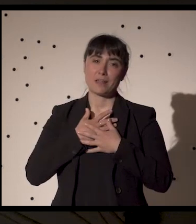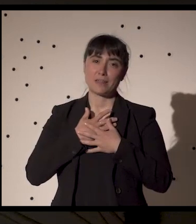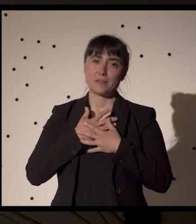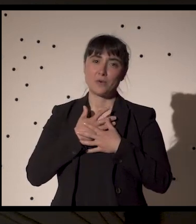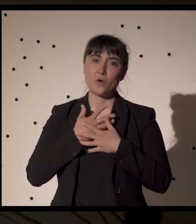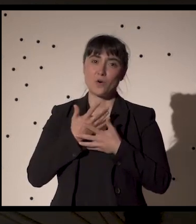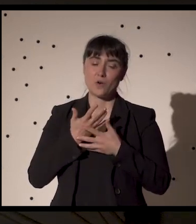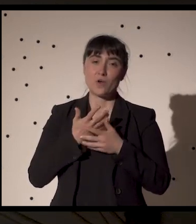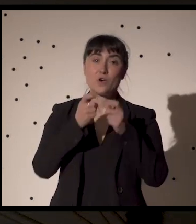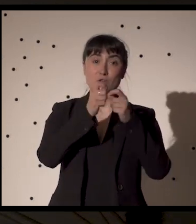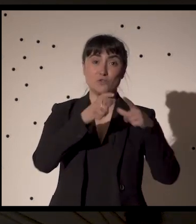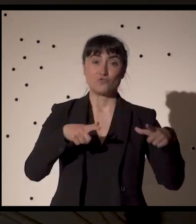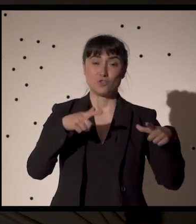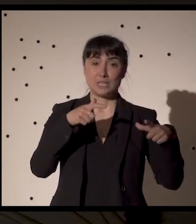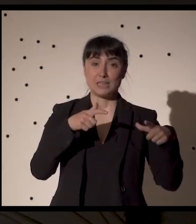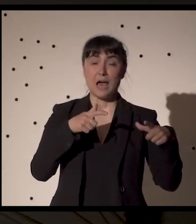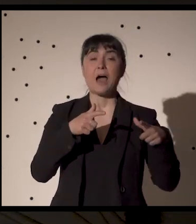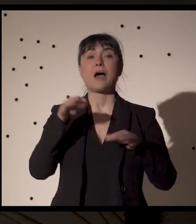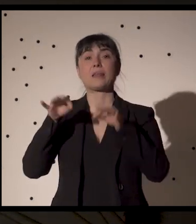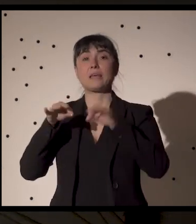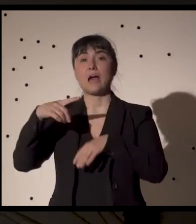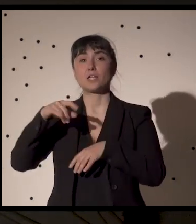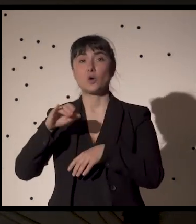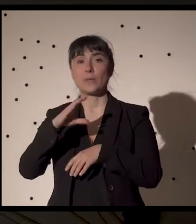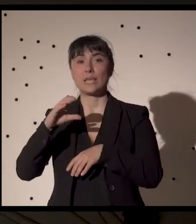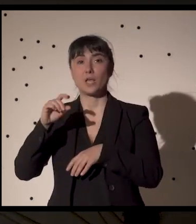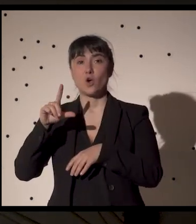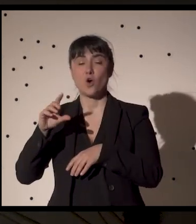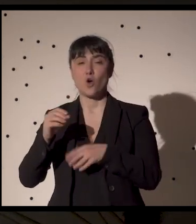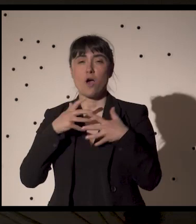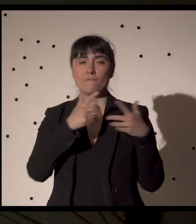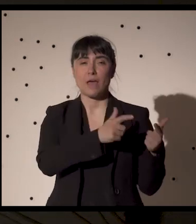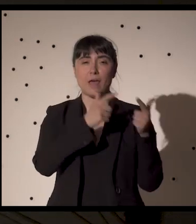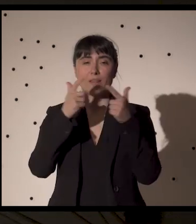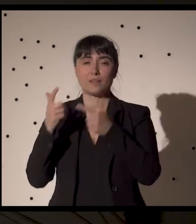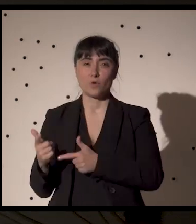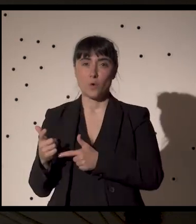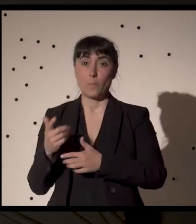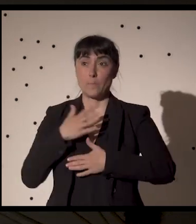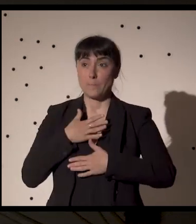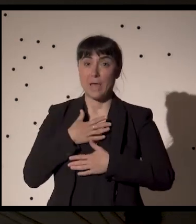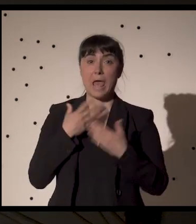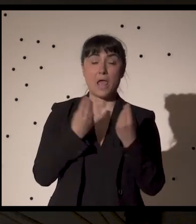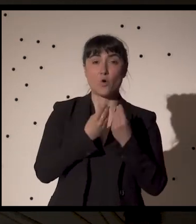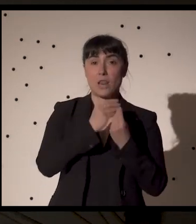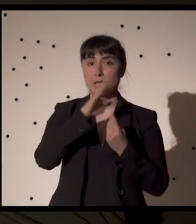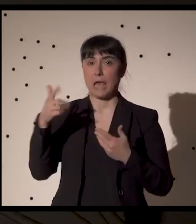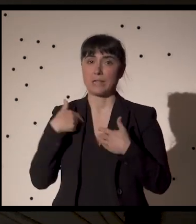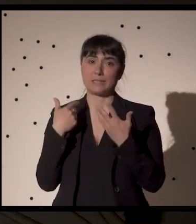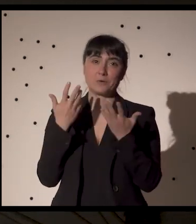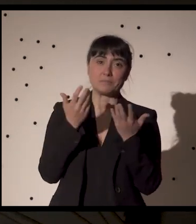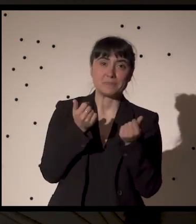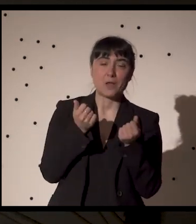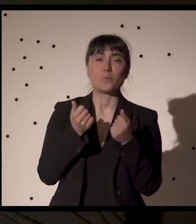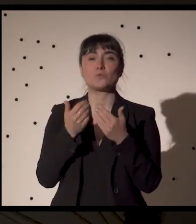dalla città oltre che naturalmente a tutti i miei colleghi che lavorano nell'informazione che saluti e che ringrazio ma